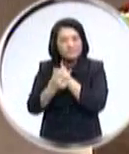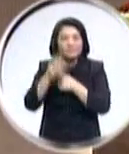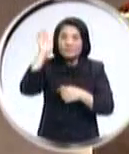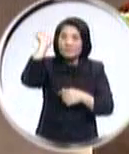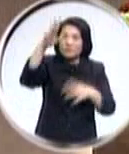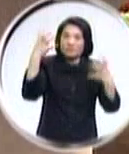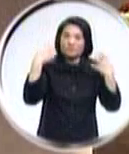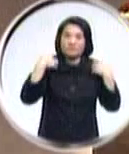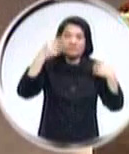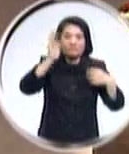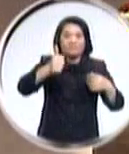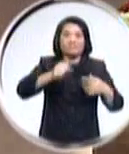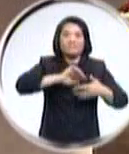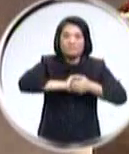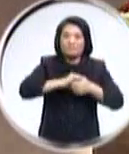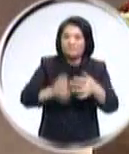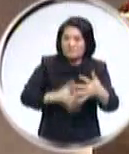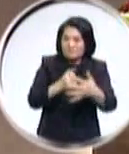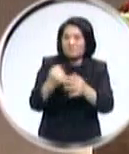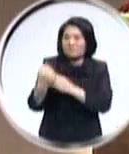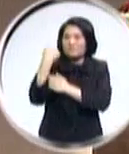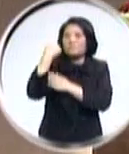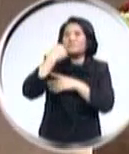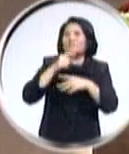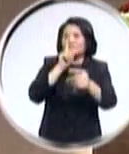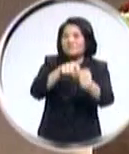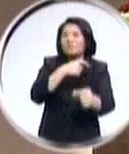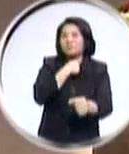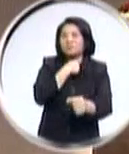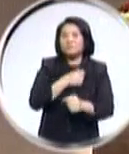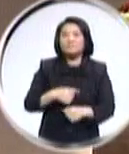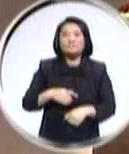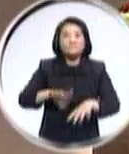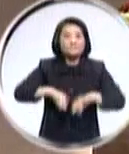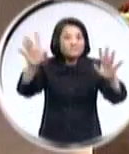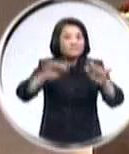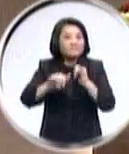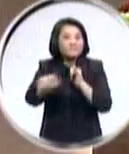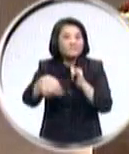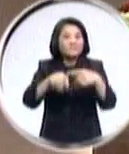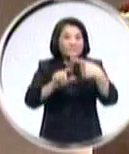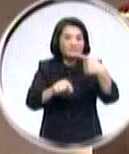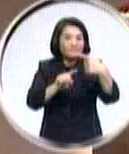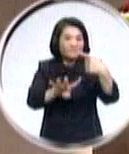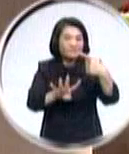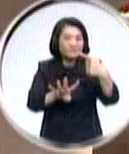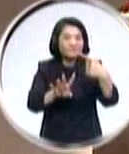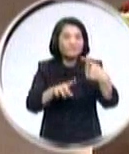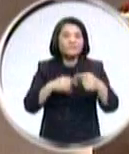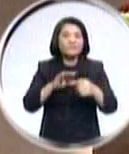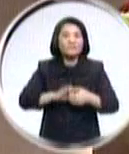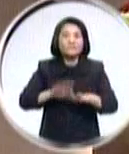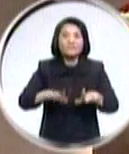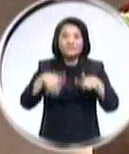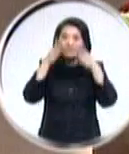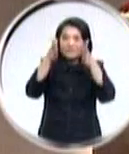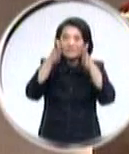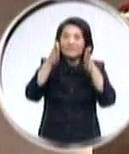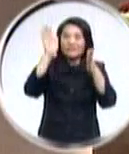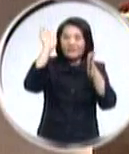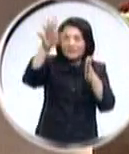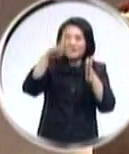执政的人才会全力以赴。亲爱的国人同胞，1月14号让我们把未来的方